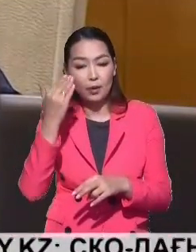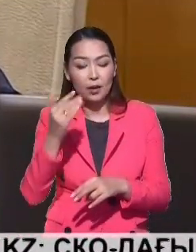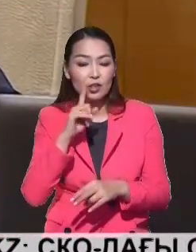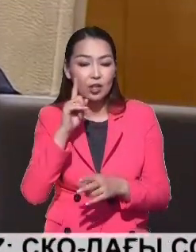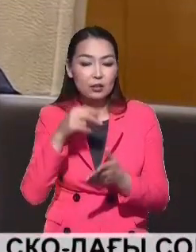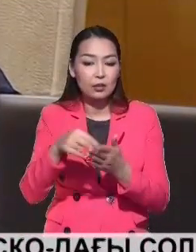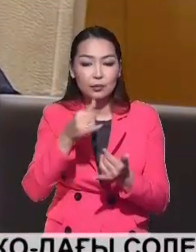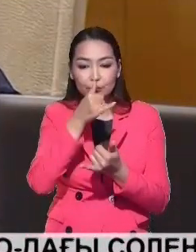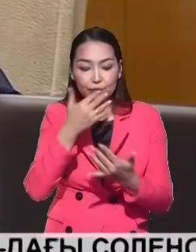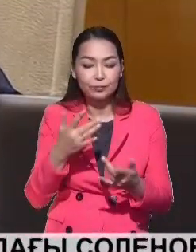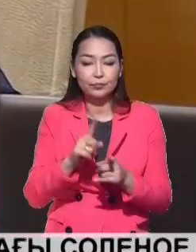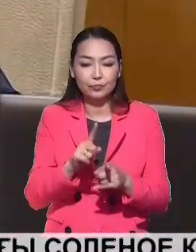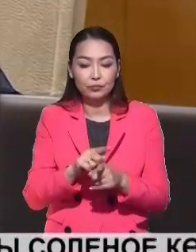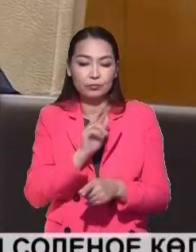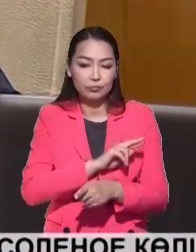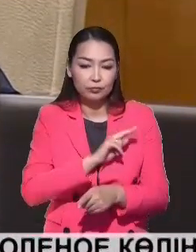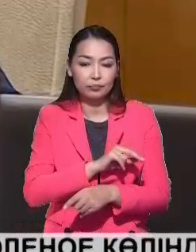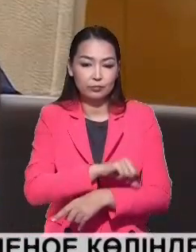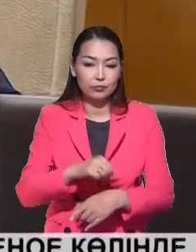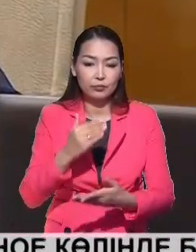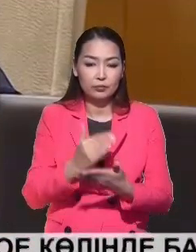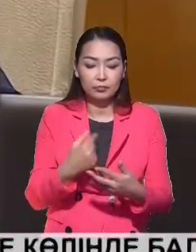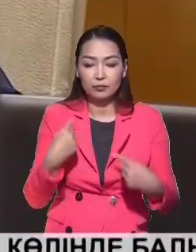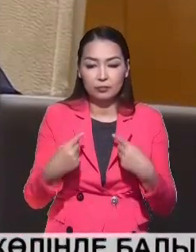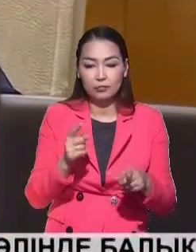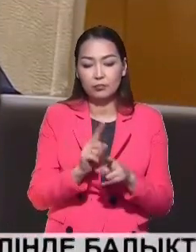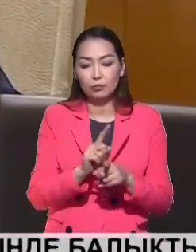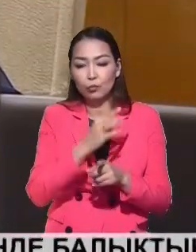асып жұмыс істеуге мәжбүр. Келмей қалып қойып жатқаны